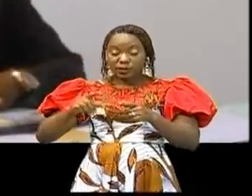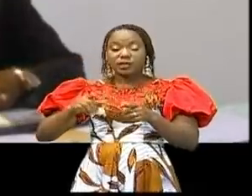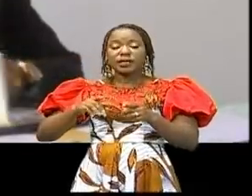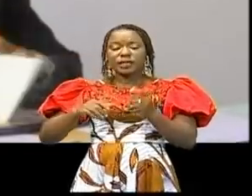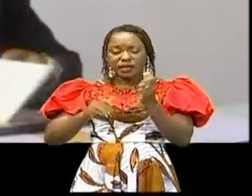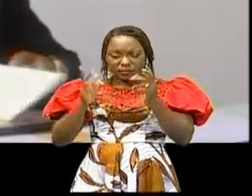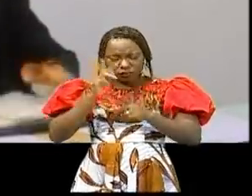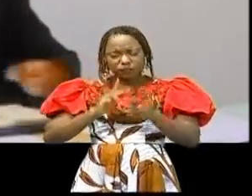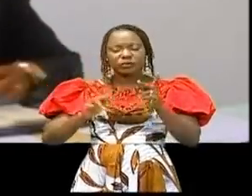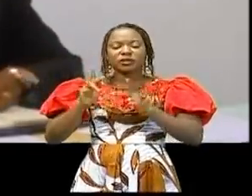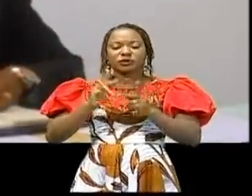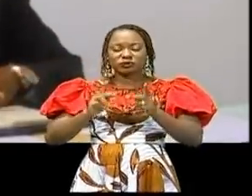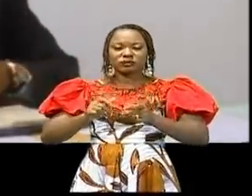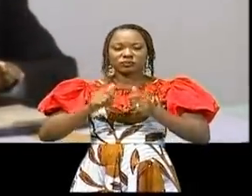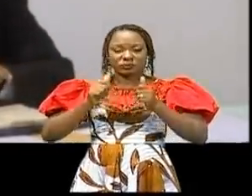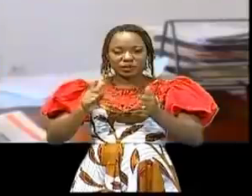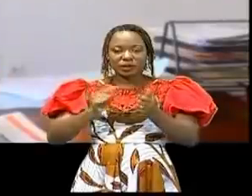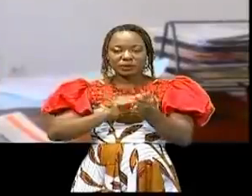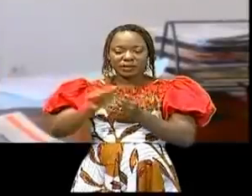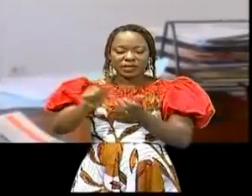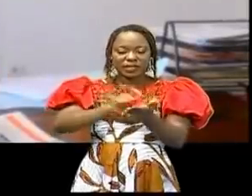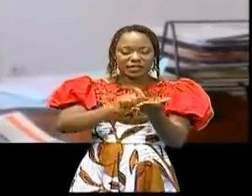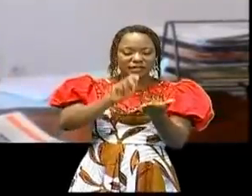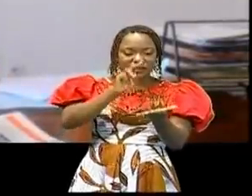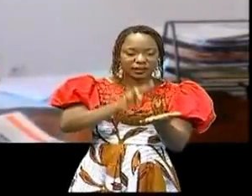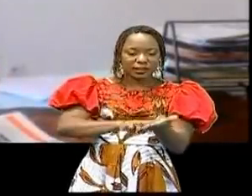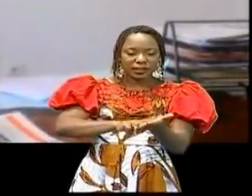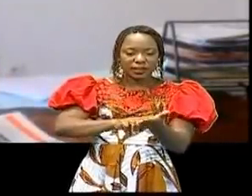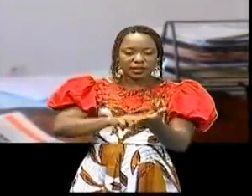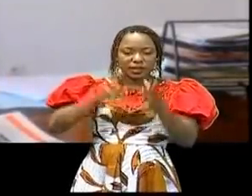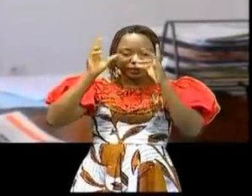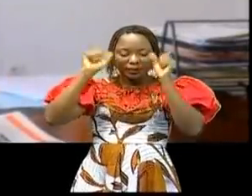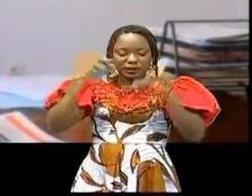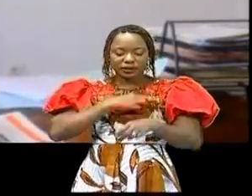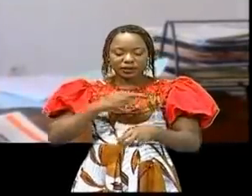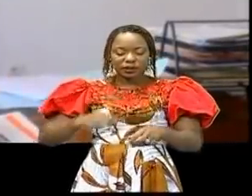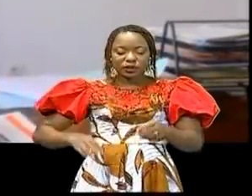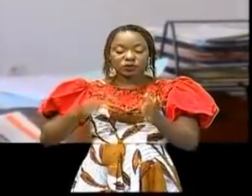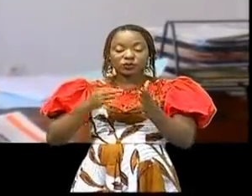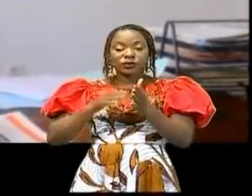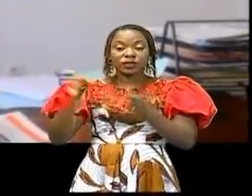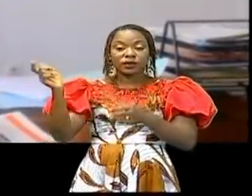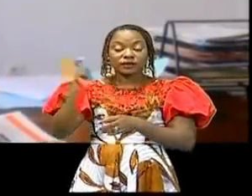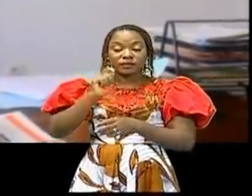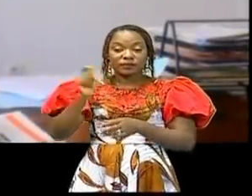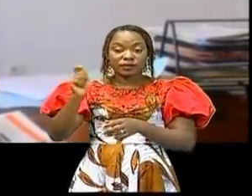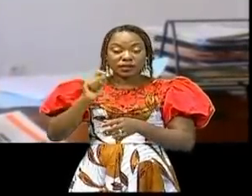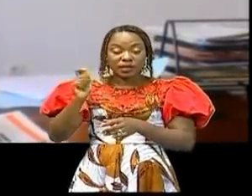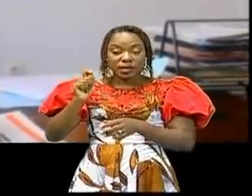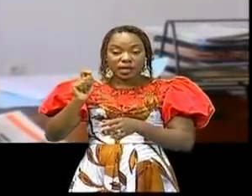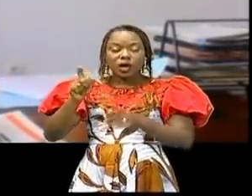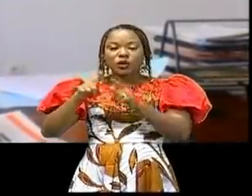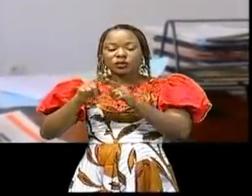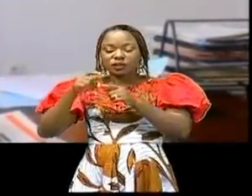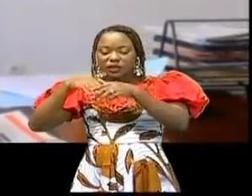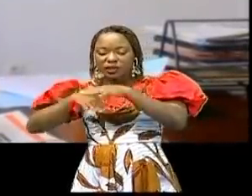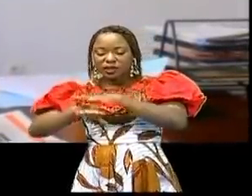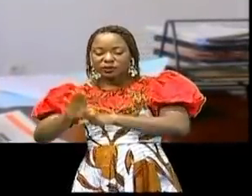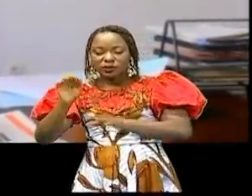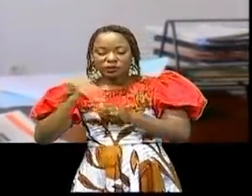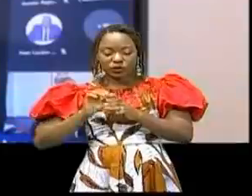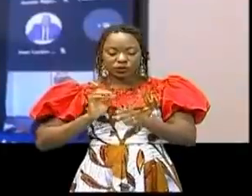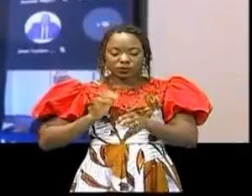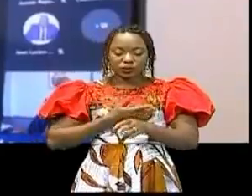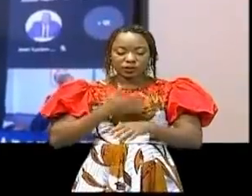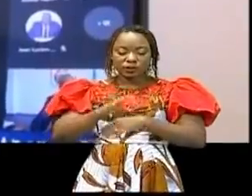population a été marqué par la signature par le président de la République le 8 avril 2022 à Nairobi de l'acte d'adhésion de notre pays à